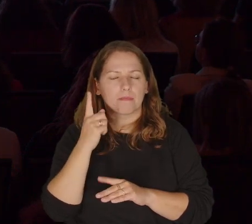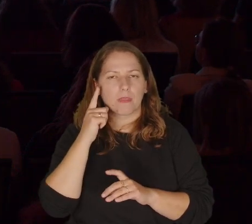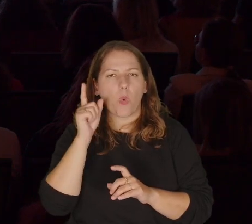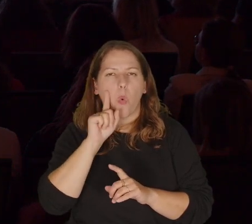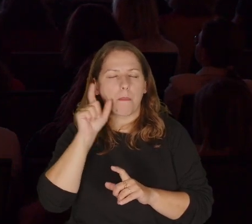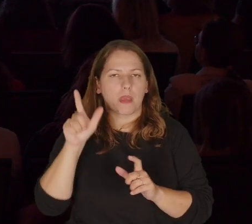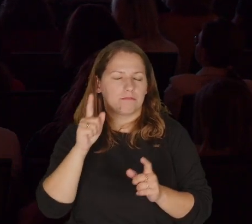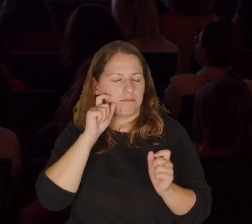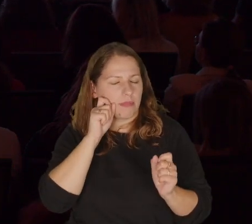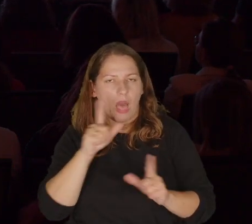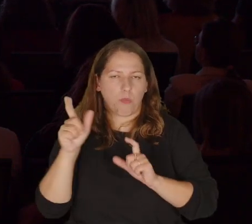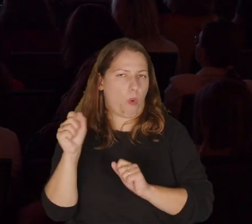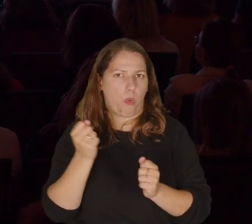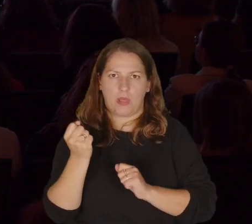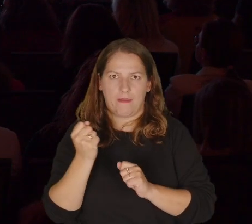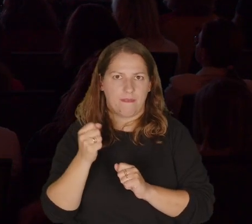nadpobudliwego chłopca prowadzoną przez